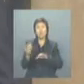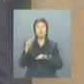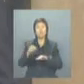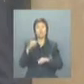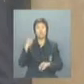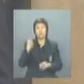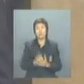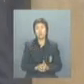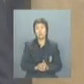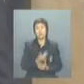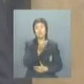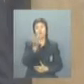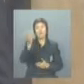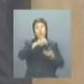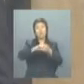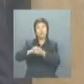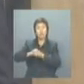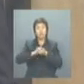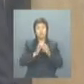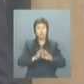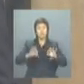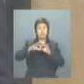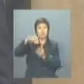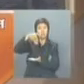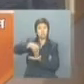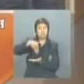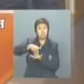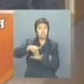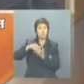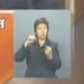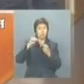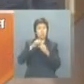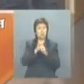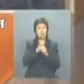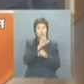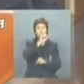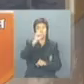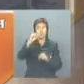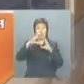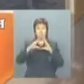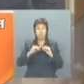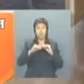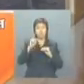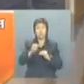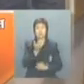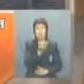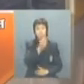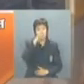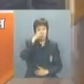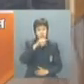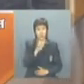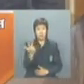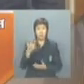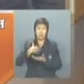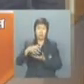ร่วมมือเพื่อสร้างเอกภาพในรัฐสภานะคะเราจะติดตามเรื่องนี้จากคุณสวภาชัดก้อนรายงานจากรัฐสภาค่ะคุณสวภาเชิญค่ะ